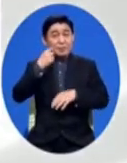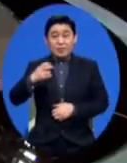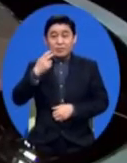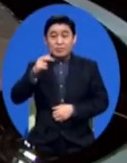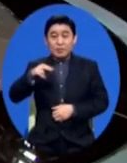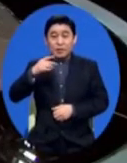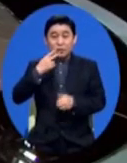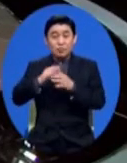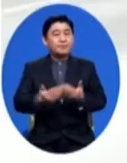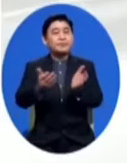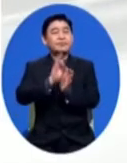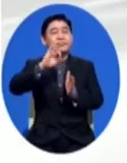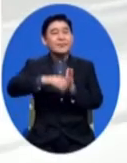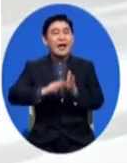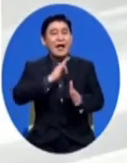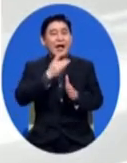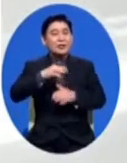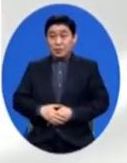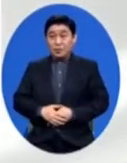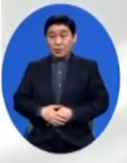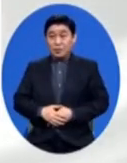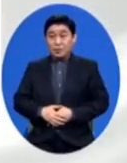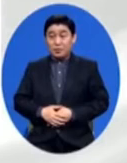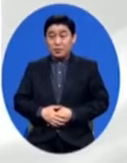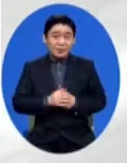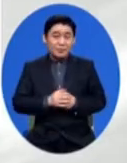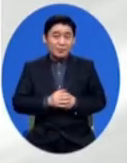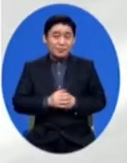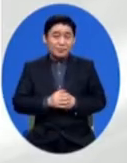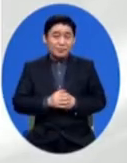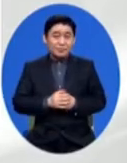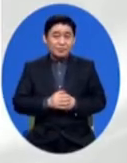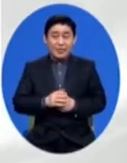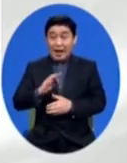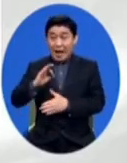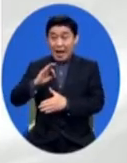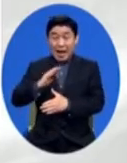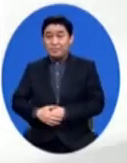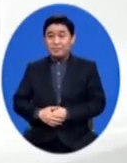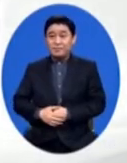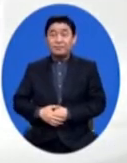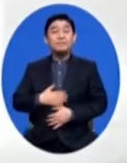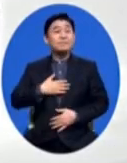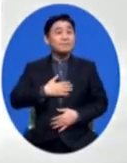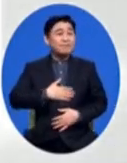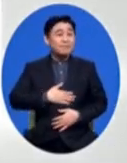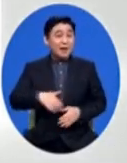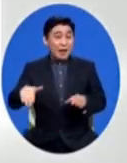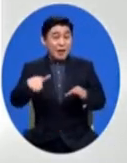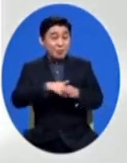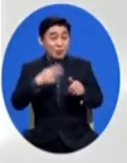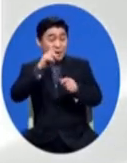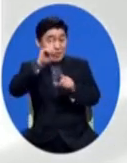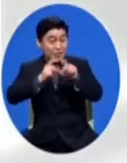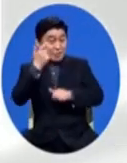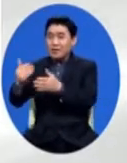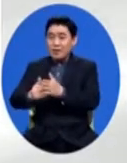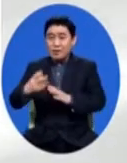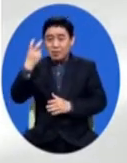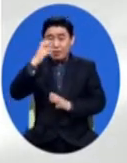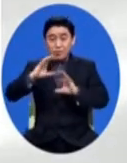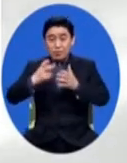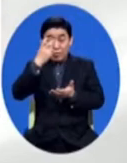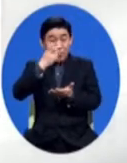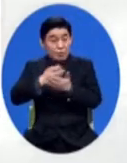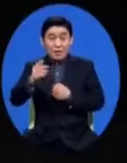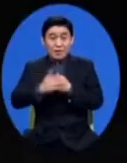없어요. 문재인 후보님, 철수 후보께서 유승민 후보께 우리 안철수 후보님 문재인 후보한테 하나만 더 묻겠습니다. 그러니까